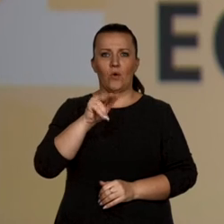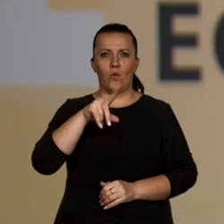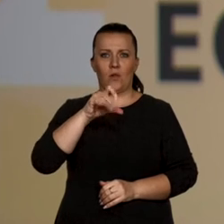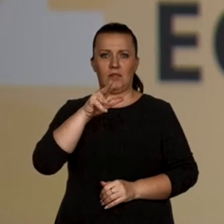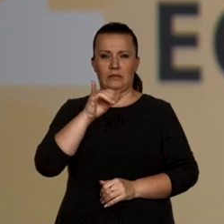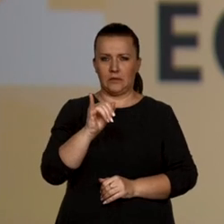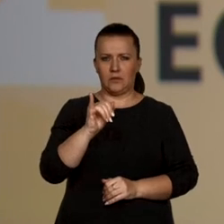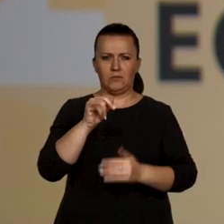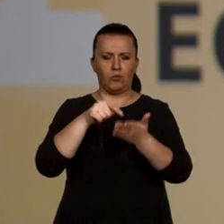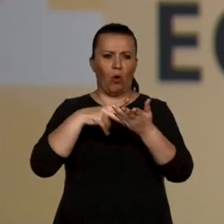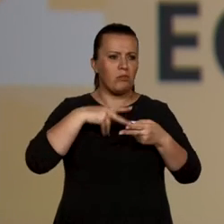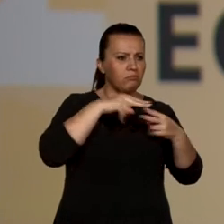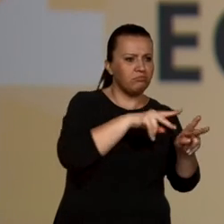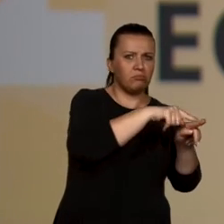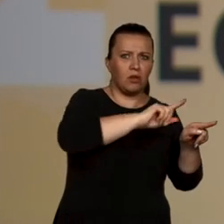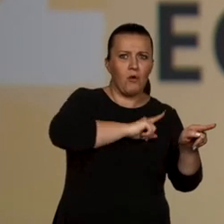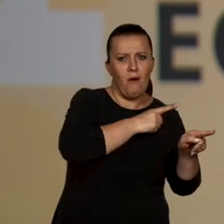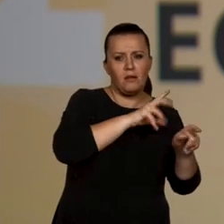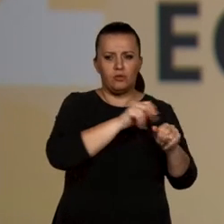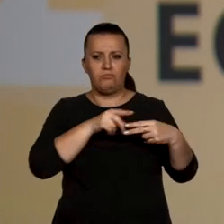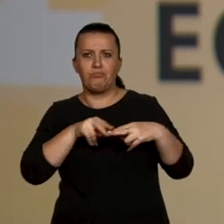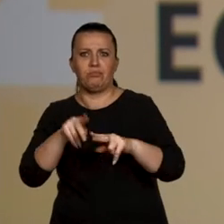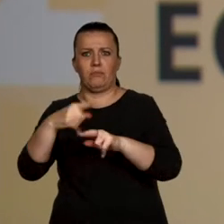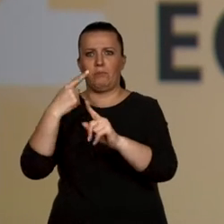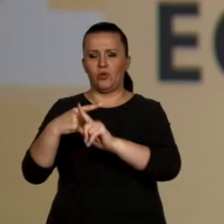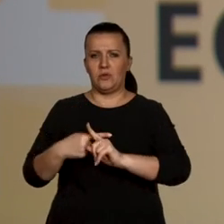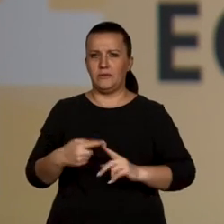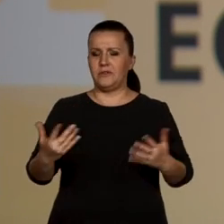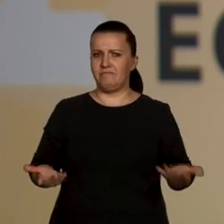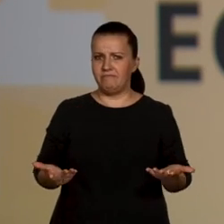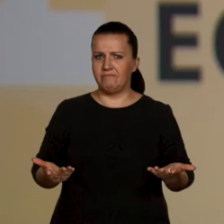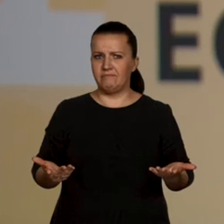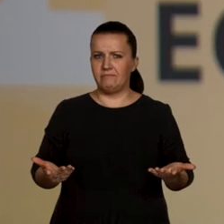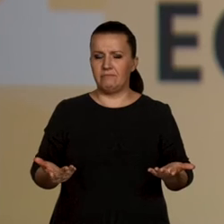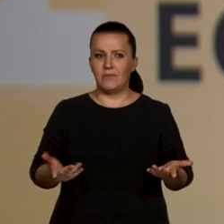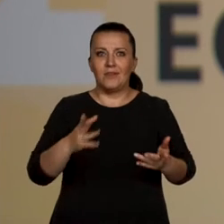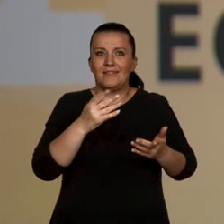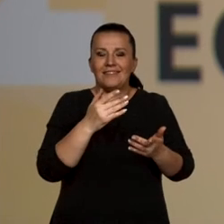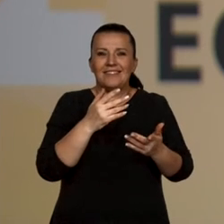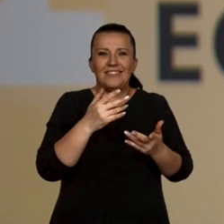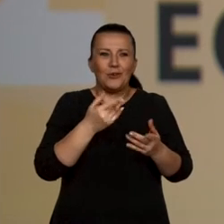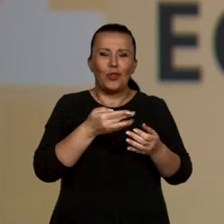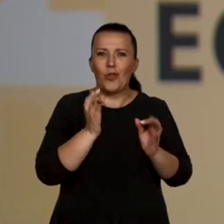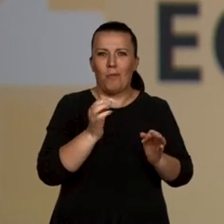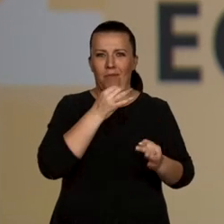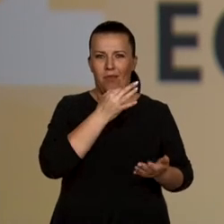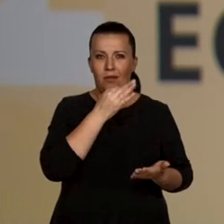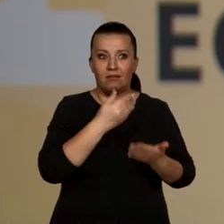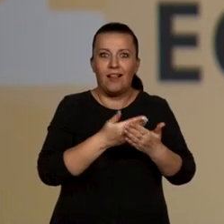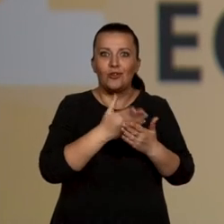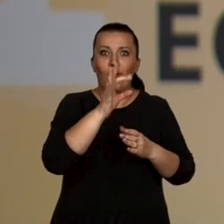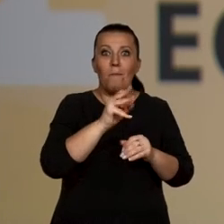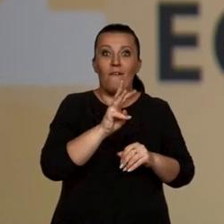czy romantykiem. Czy ono jest zasadne? Myślę, że nie. Bo co zrobić z człowiekiem, który jednocześnie jest i pozytywistą,